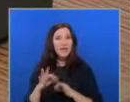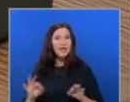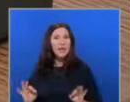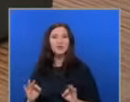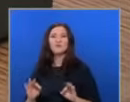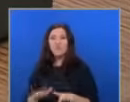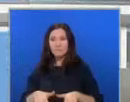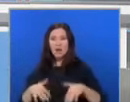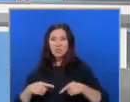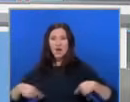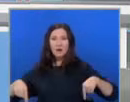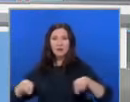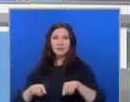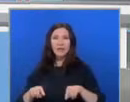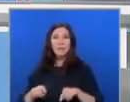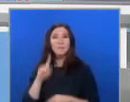пленарната зала.